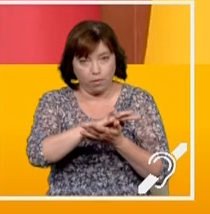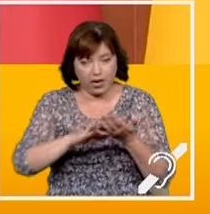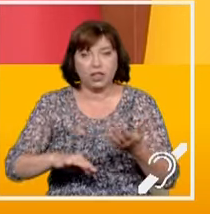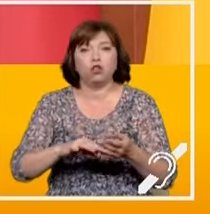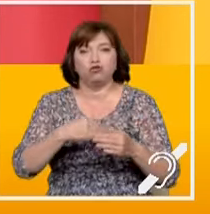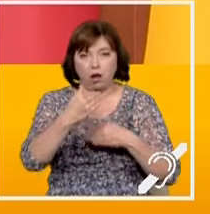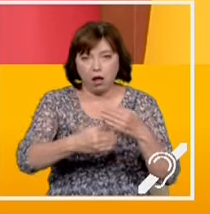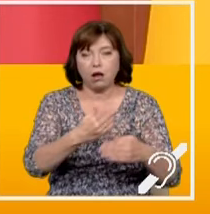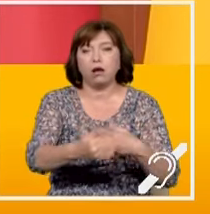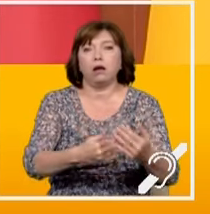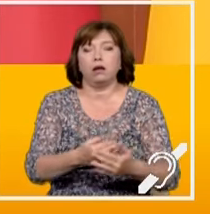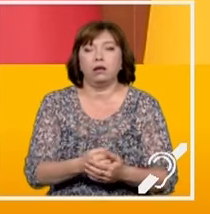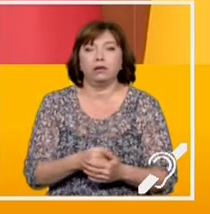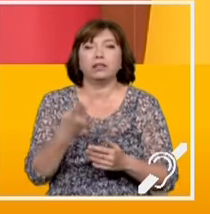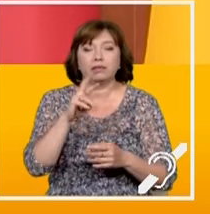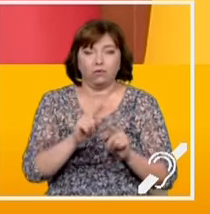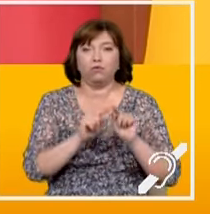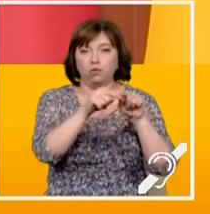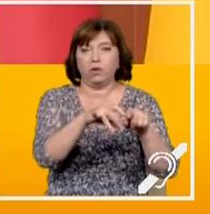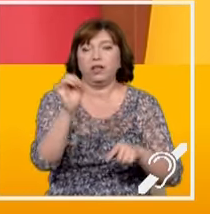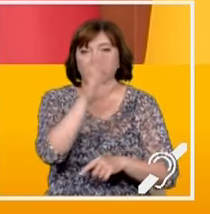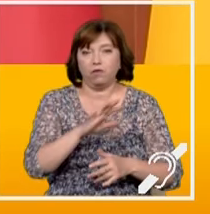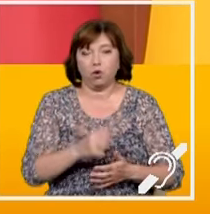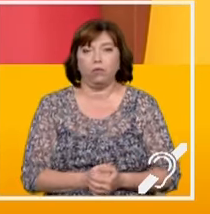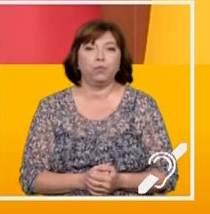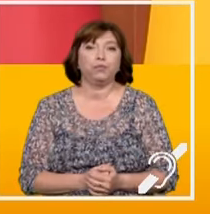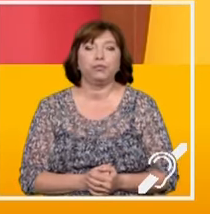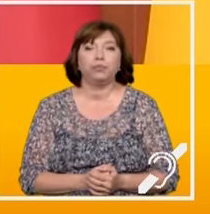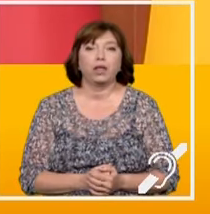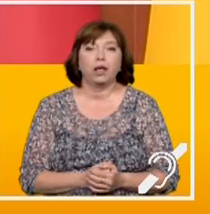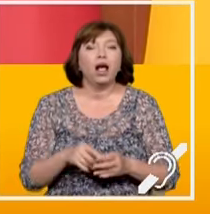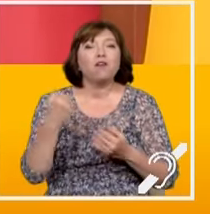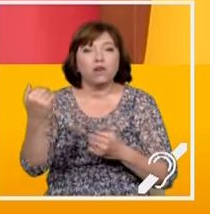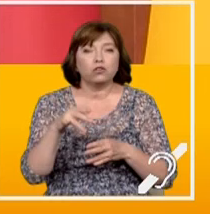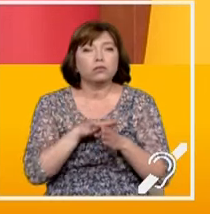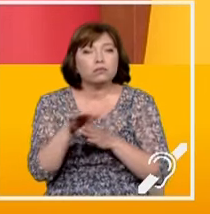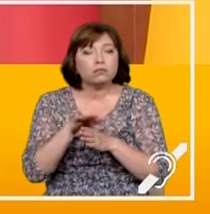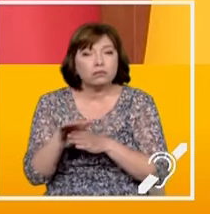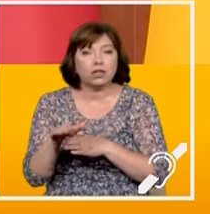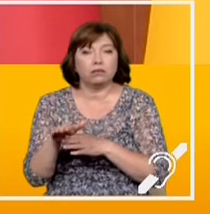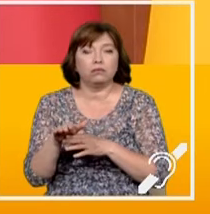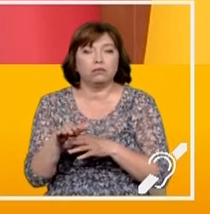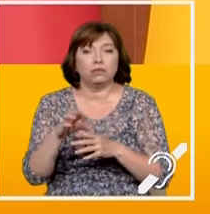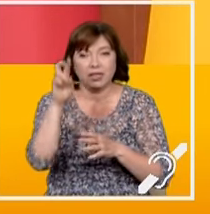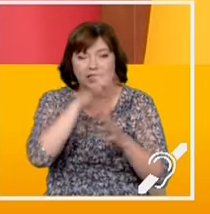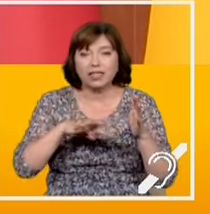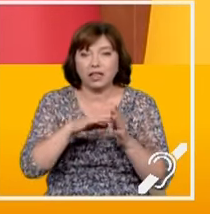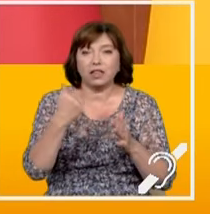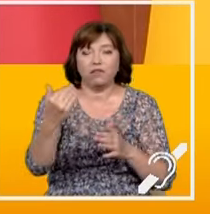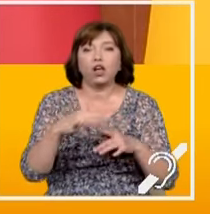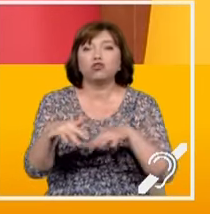această cale pe parcursul dumneavoastră european. Realizările țării dumneavoastră, ale